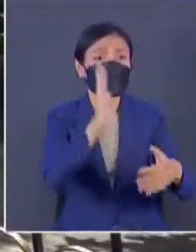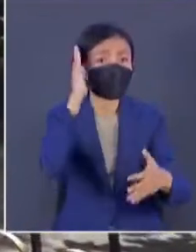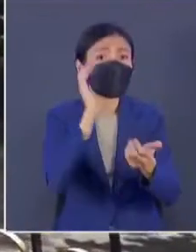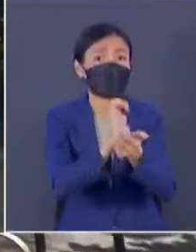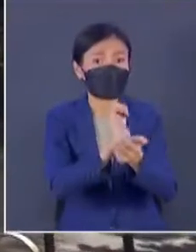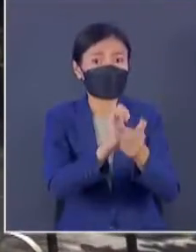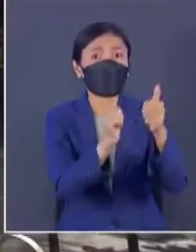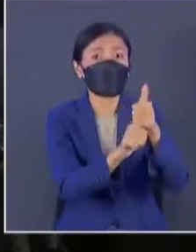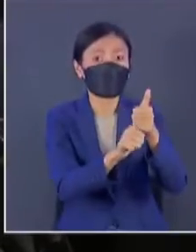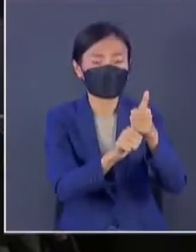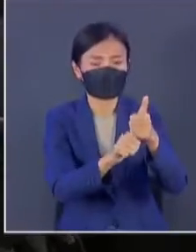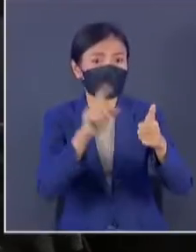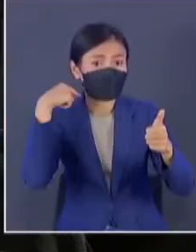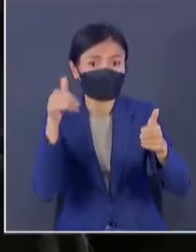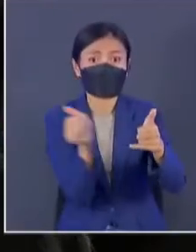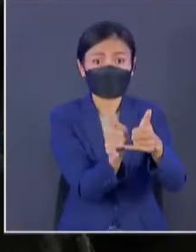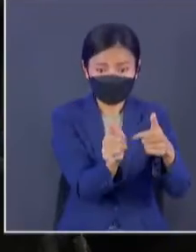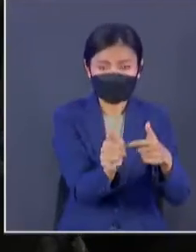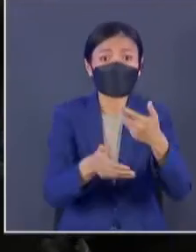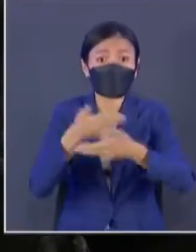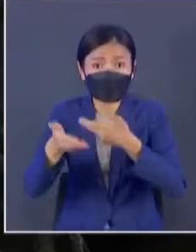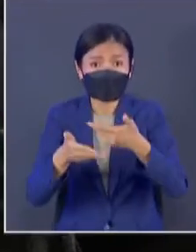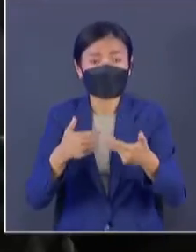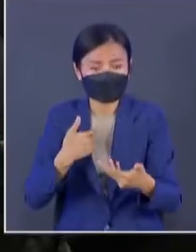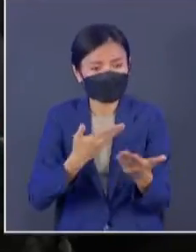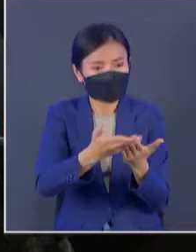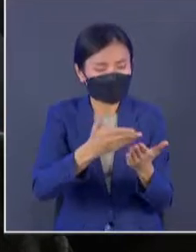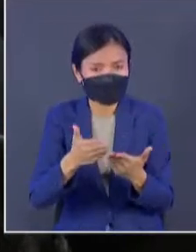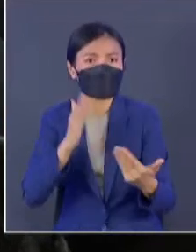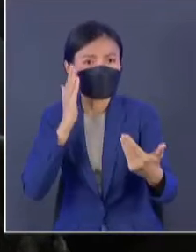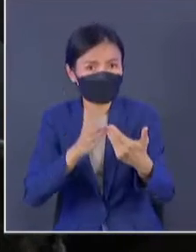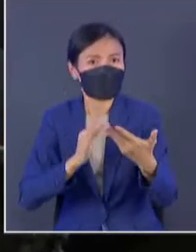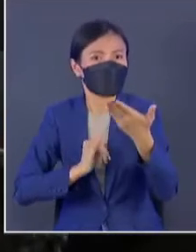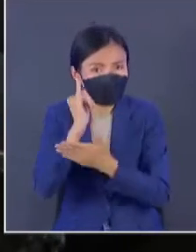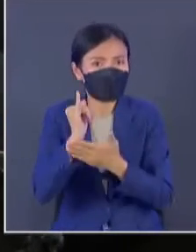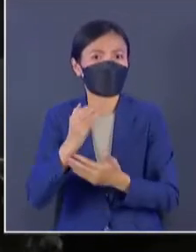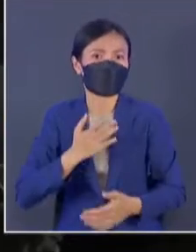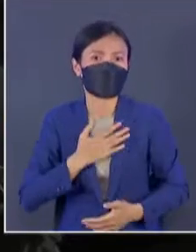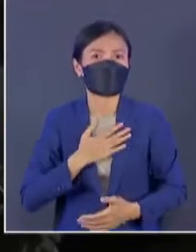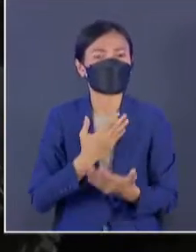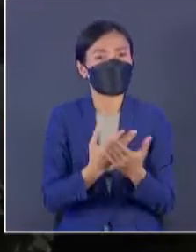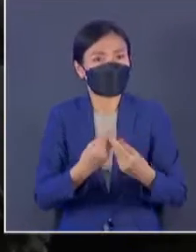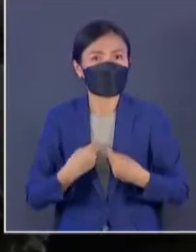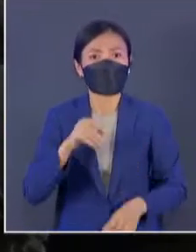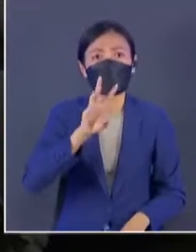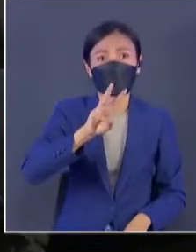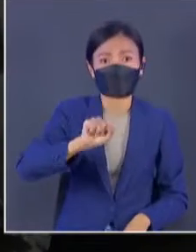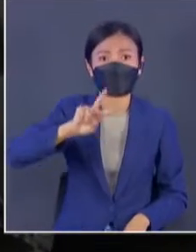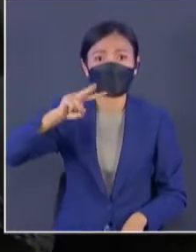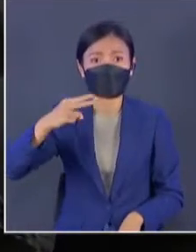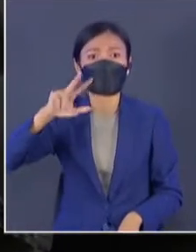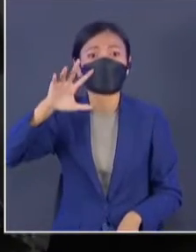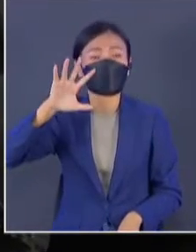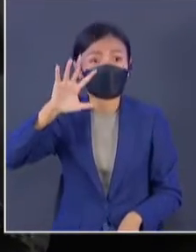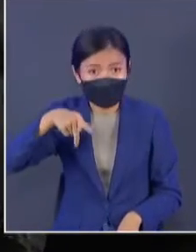ลครับจะต้องได้รับเงินเนี่ย 625,000 บาทแต่ปรากฏว่าโดนเบี้ยวครับพอไปติดตามทวงถาม